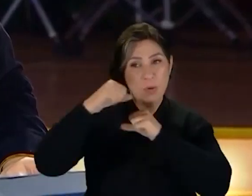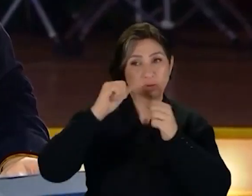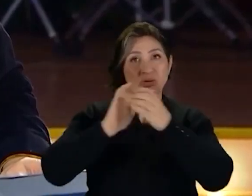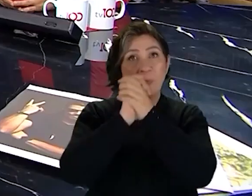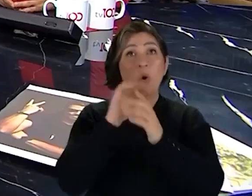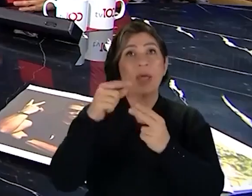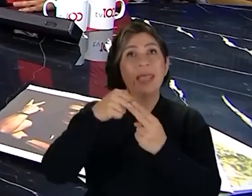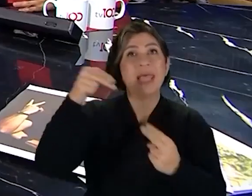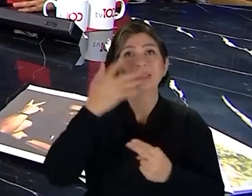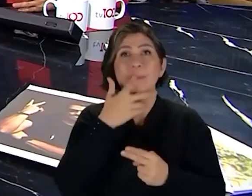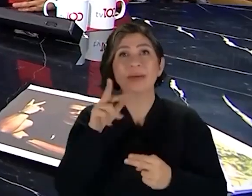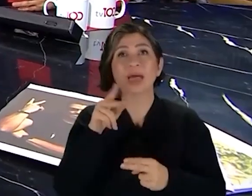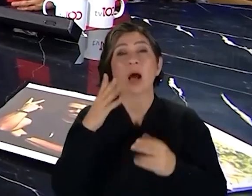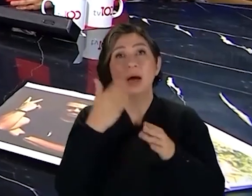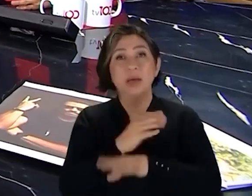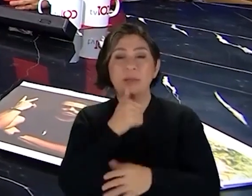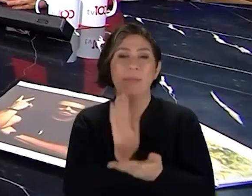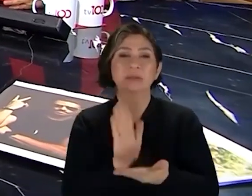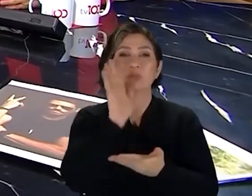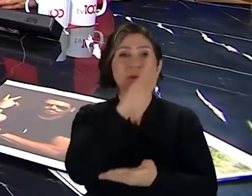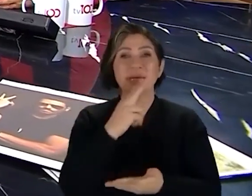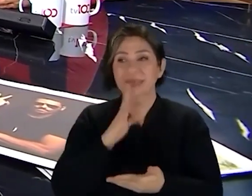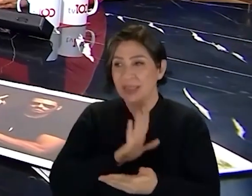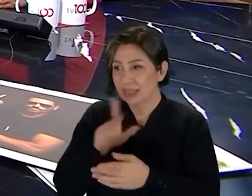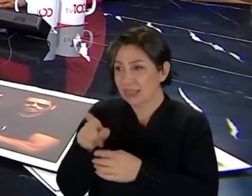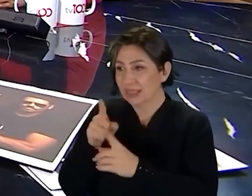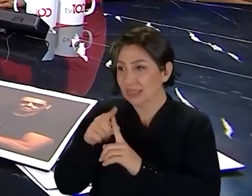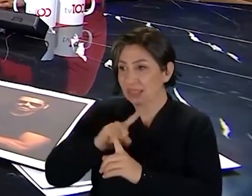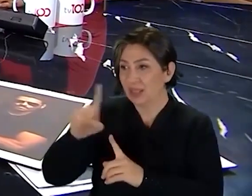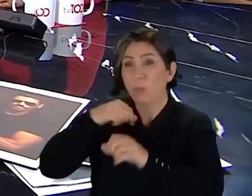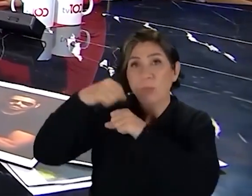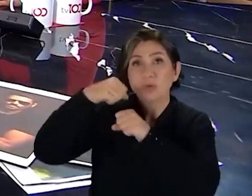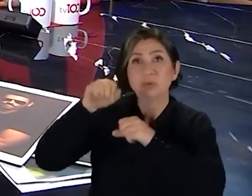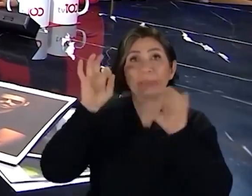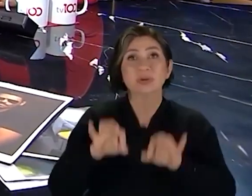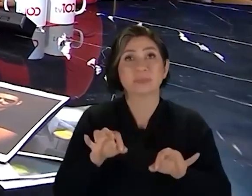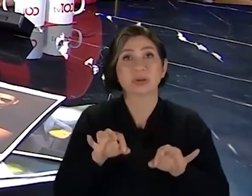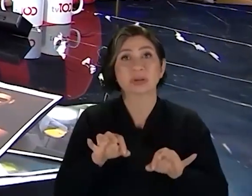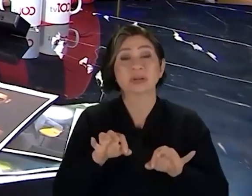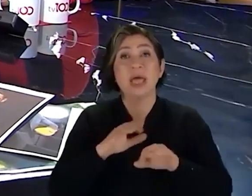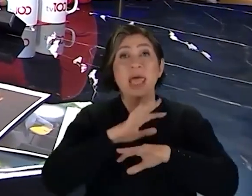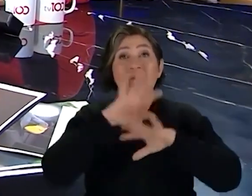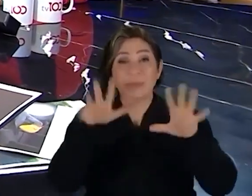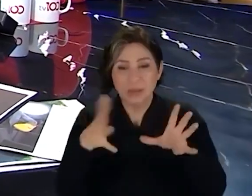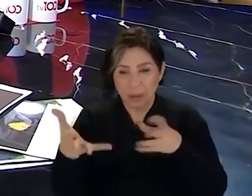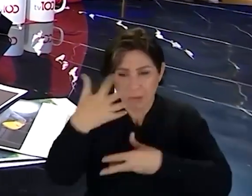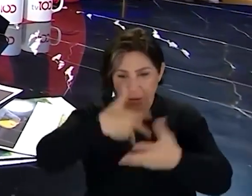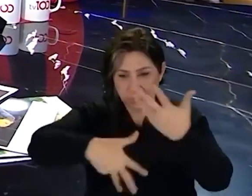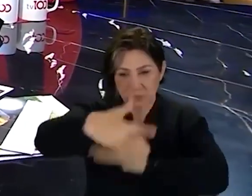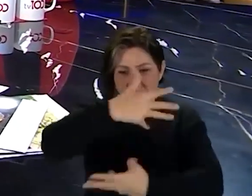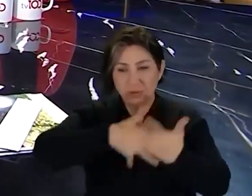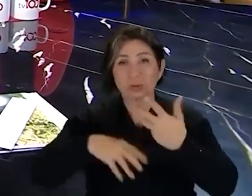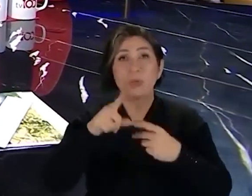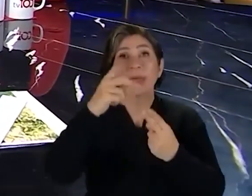şampiyonu Onun da hikayesi benzer adam Aslında basketbolcu ama kızının tedavisi için boks'a başlamış falan hepsini harmanlayınca